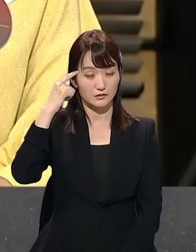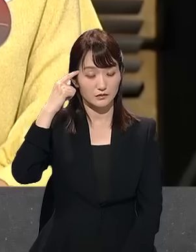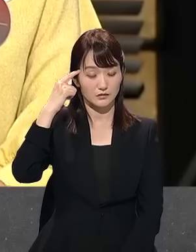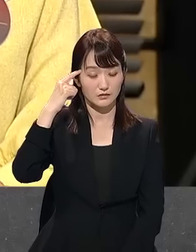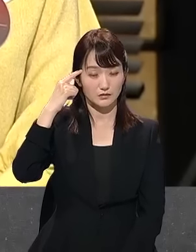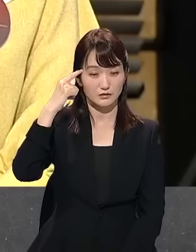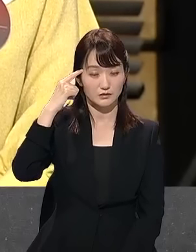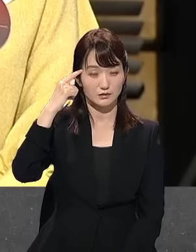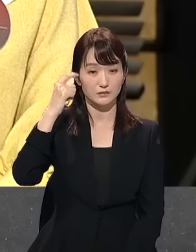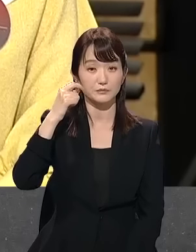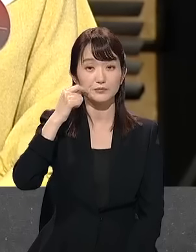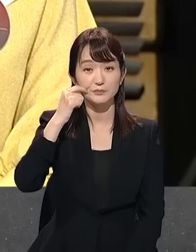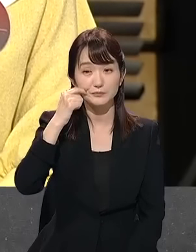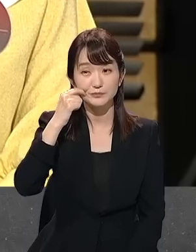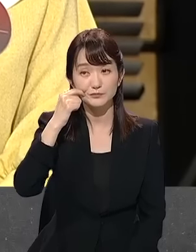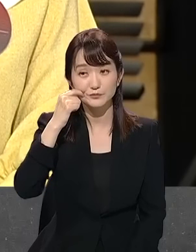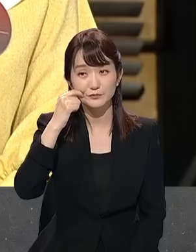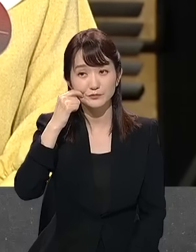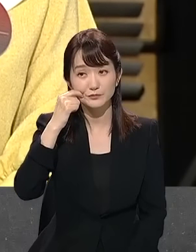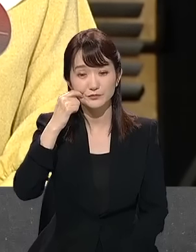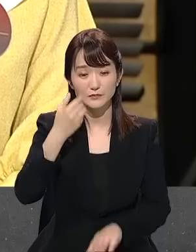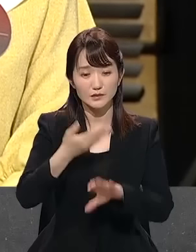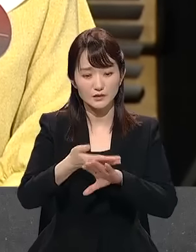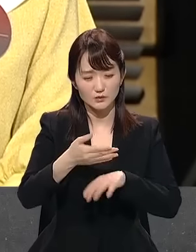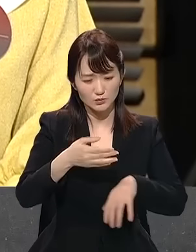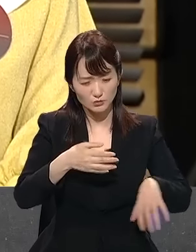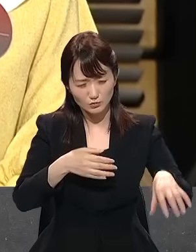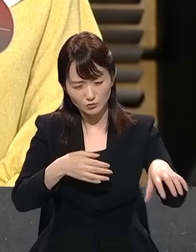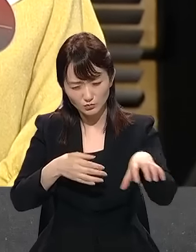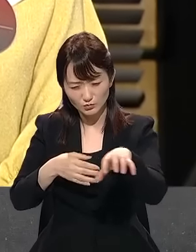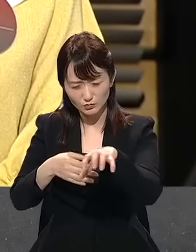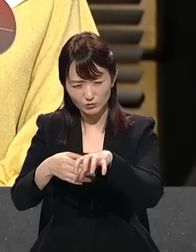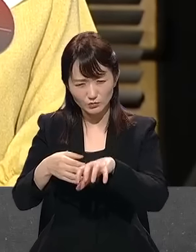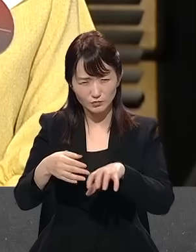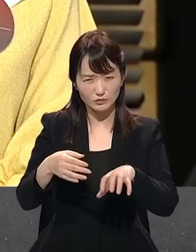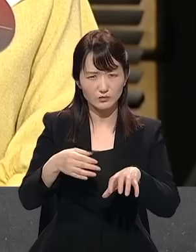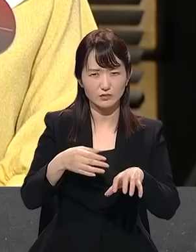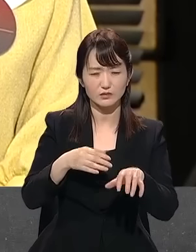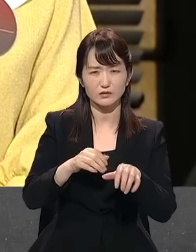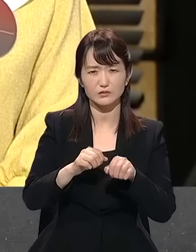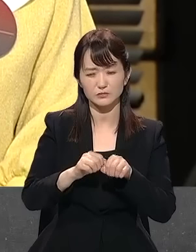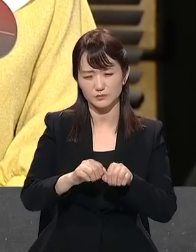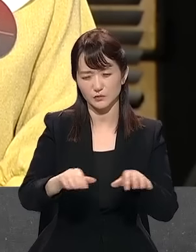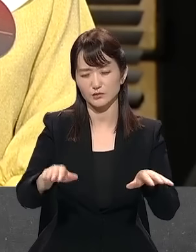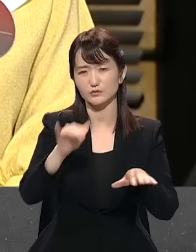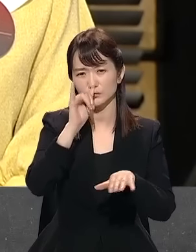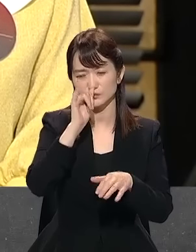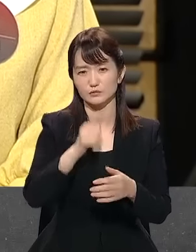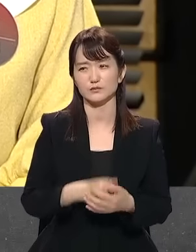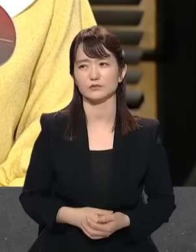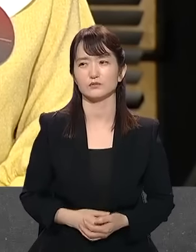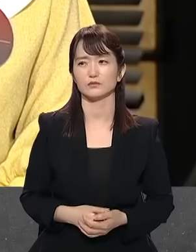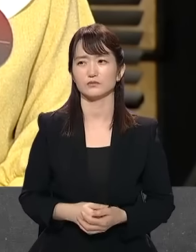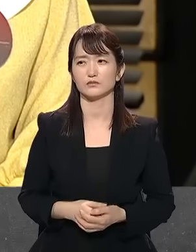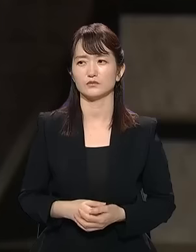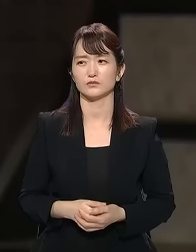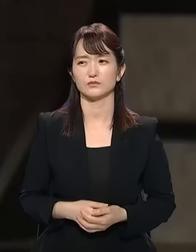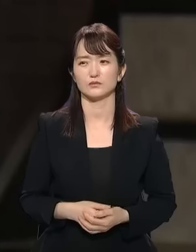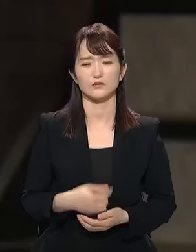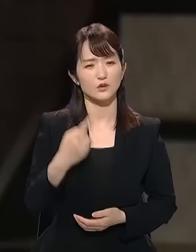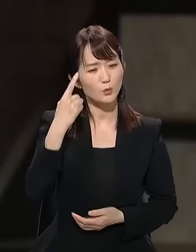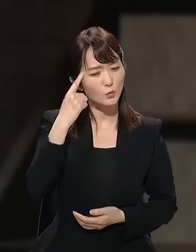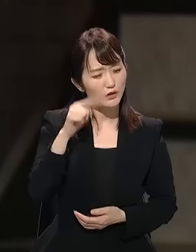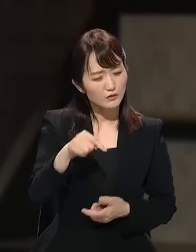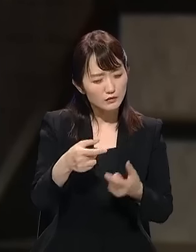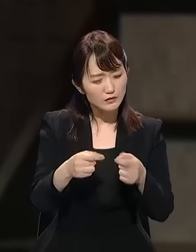뭐 생각지 못했던 때까지 이게 막 팍팍 퍼져 나가고 있어요네 좀 필요하기도 하고 왜 이렇게까지 하는